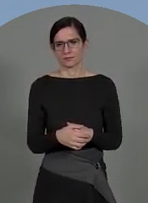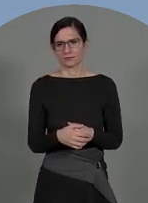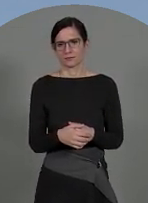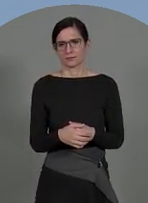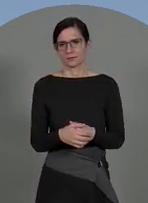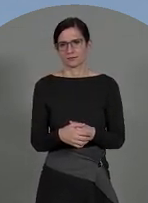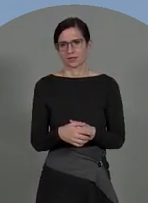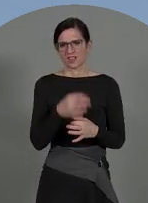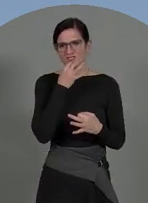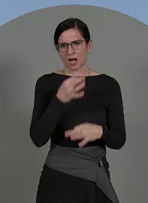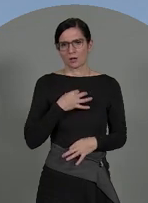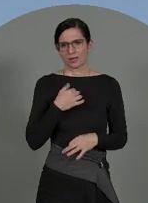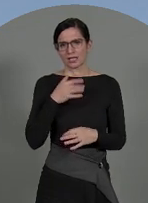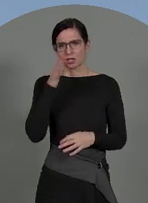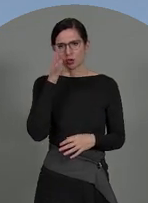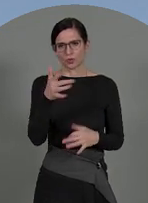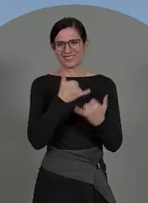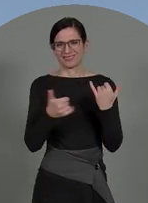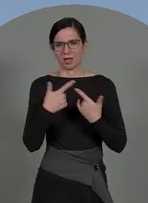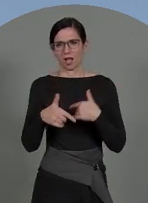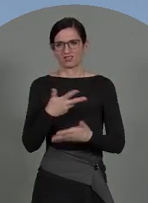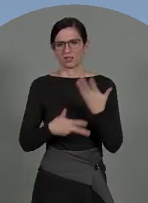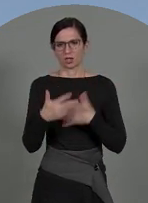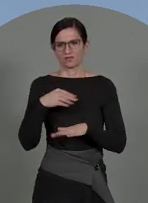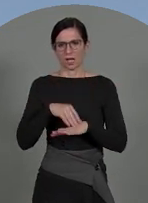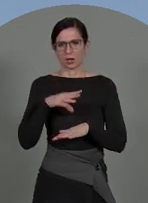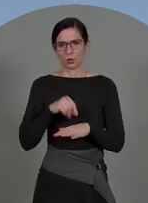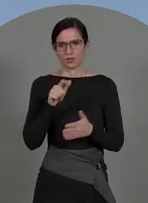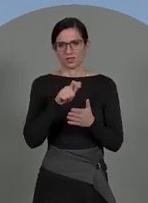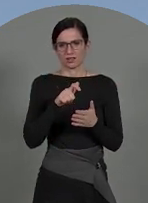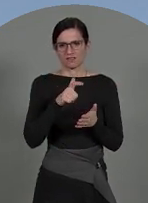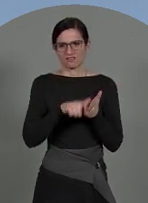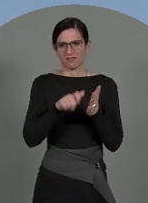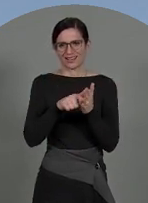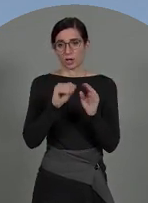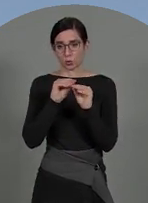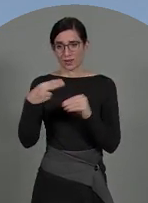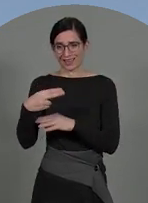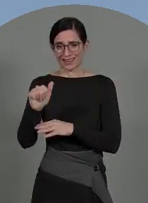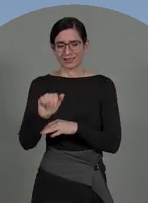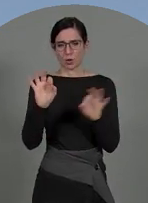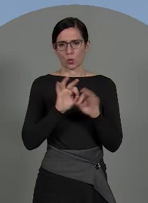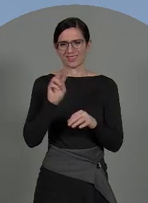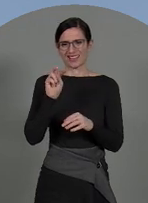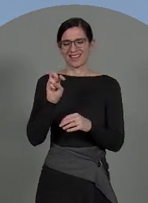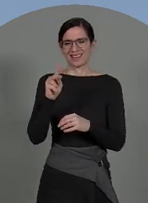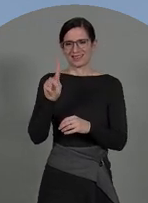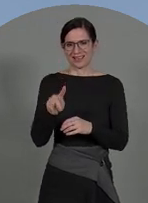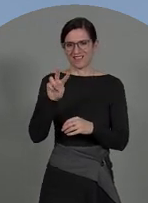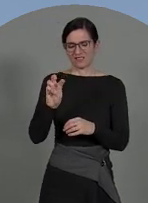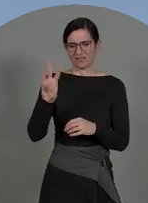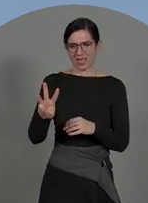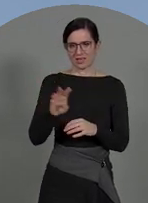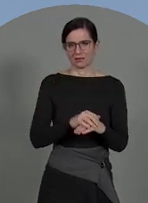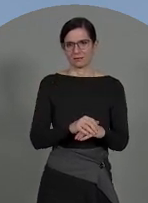Weil ich frage mich schon, in Zukunft wird unsere landwirtschaftliche Nutzfläche nur in Hektar gemessen oder schon in KW?